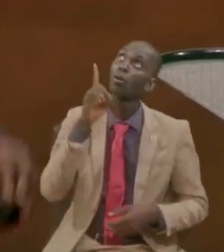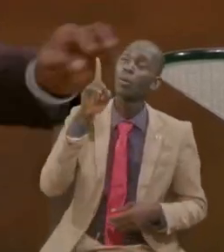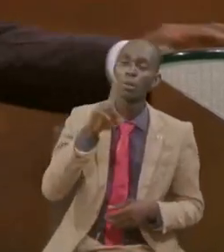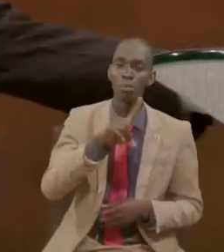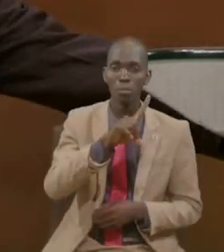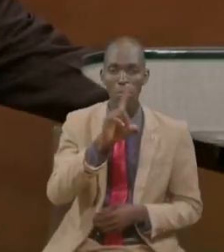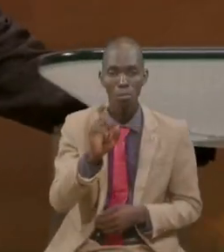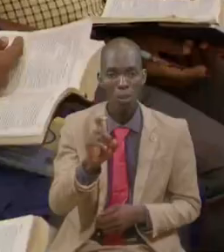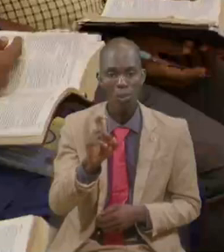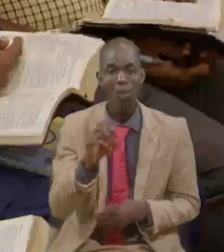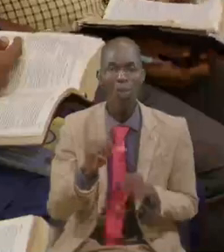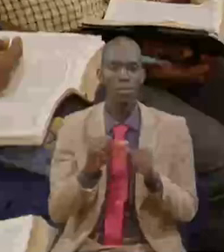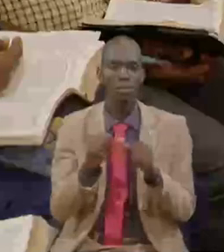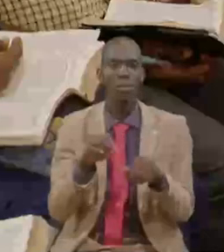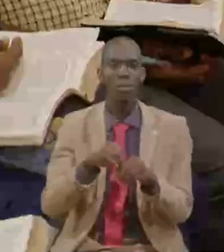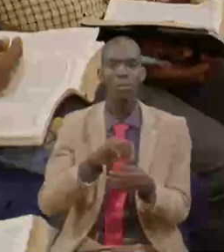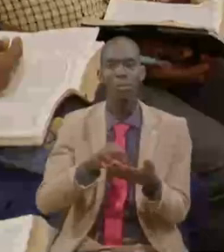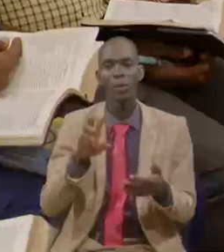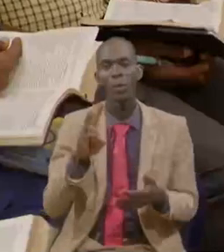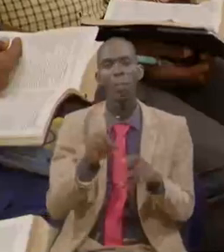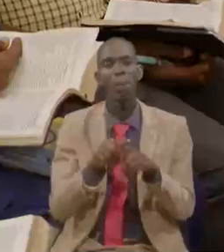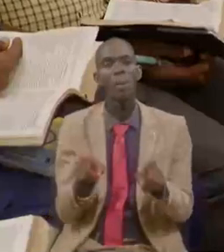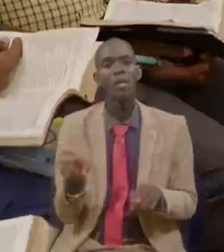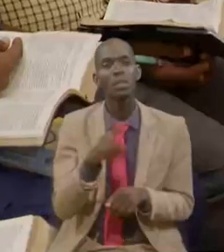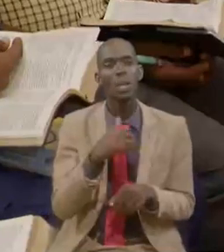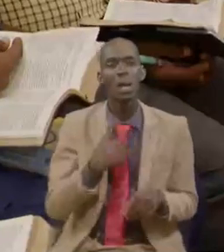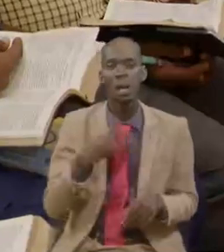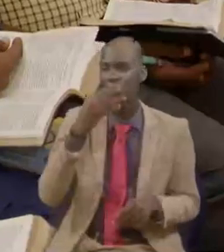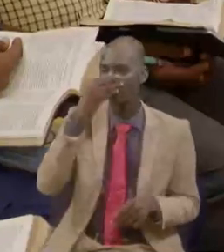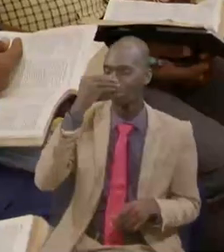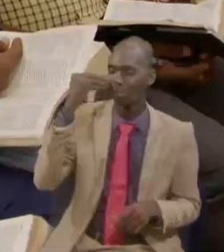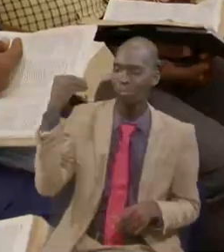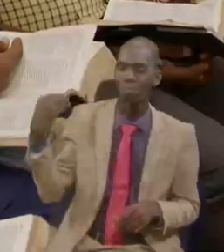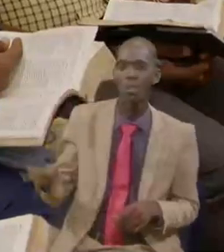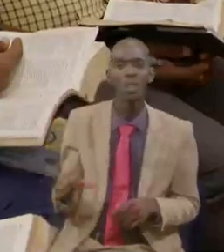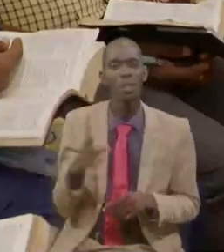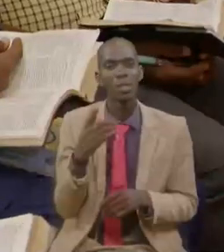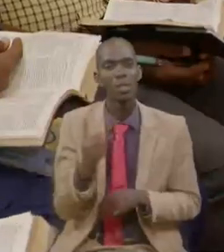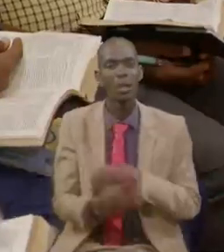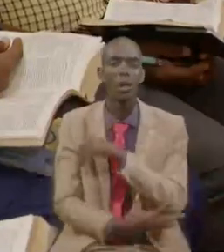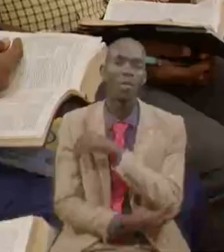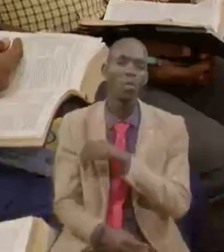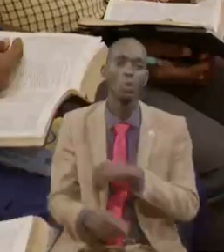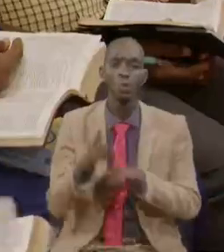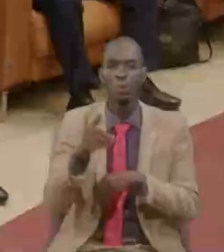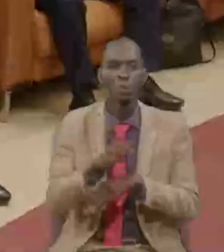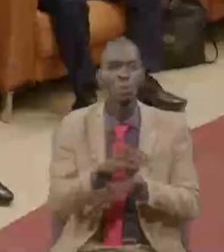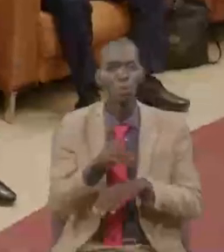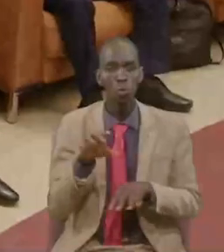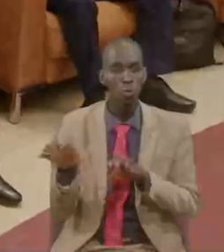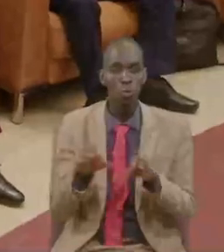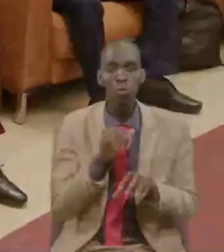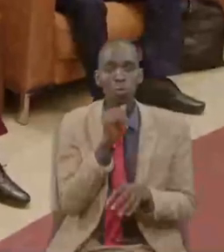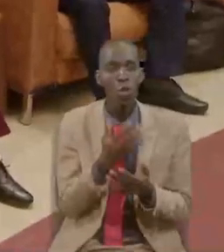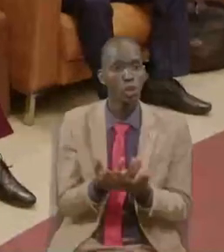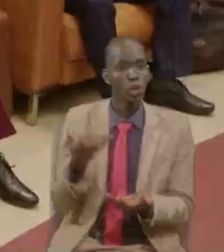Voyez le verset 6. Et vous, vous avilissez le pauvre.